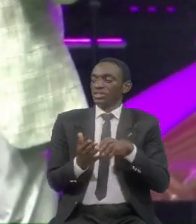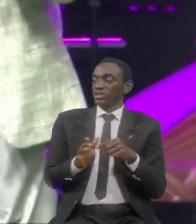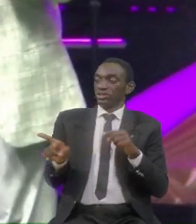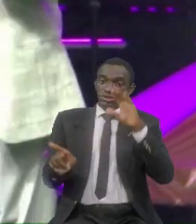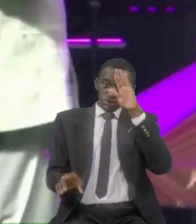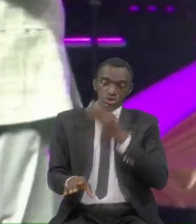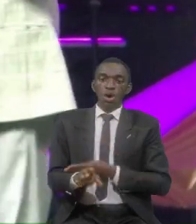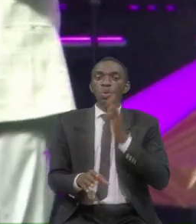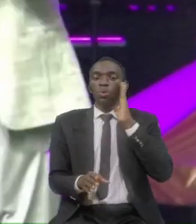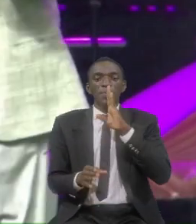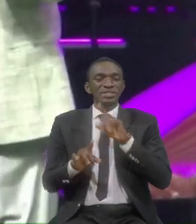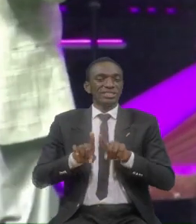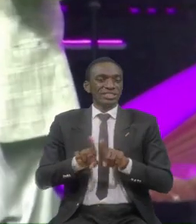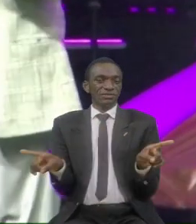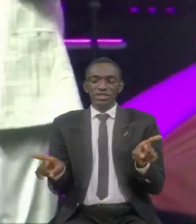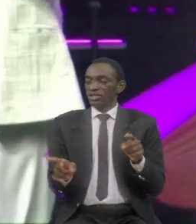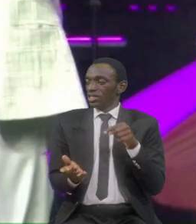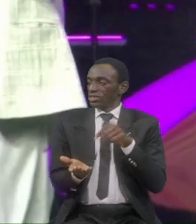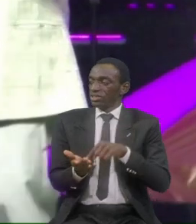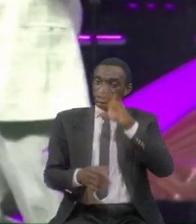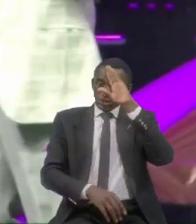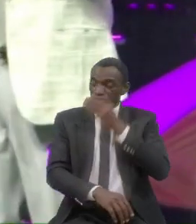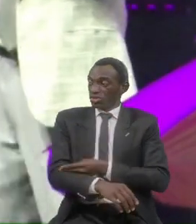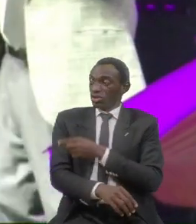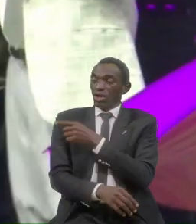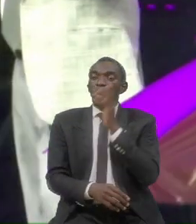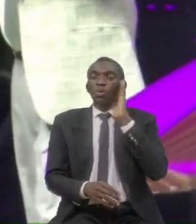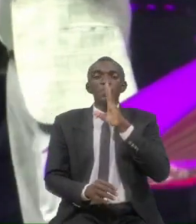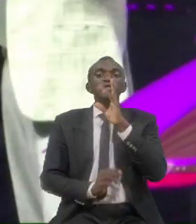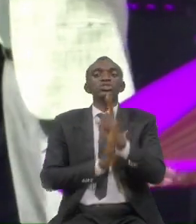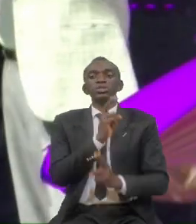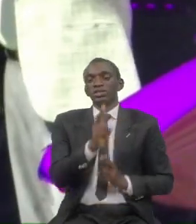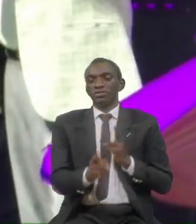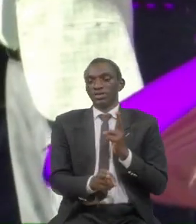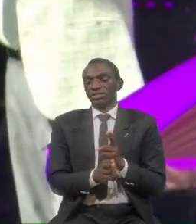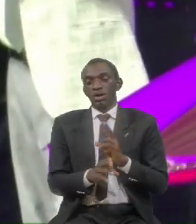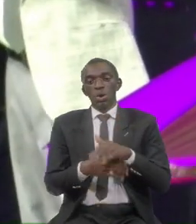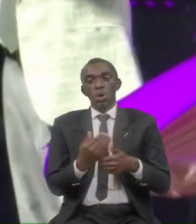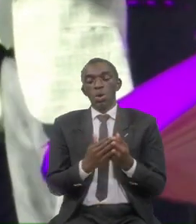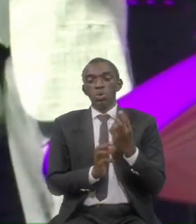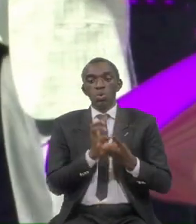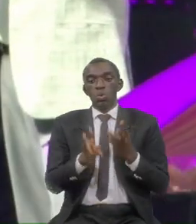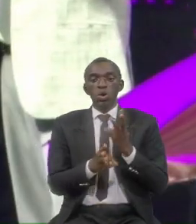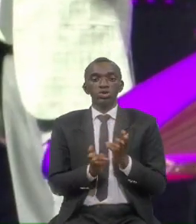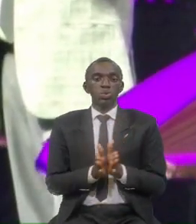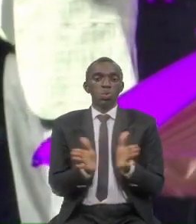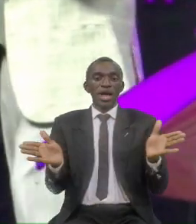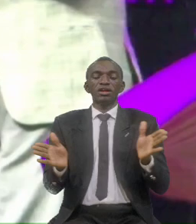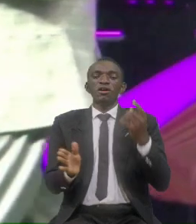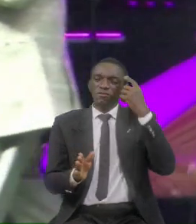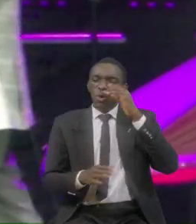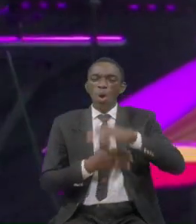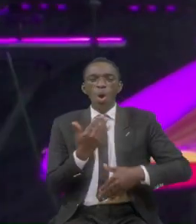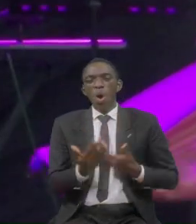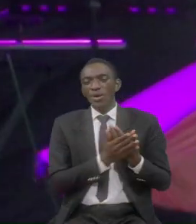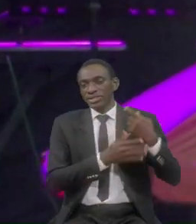universal, wala gyud sa for every generation. Para sa tibuok kalibutan og and she shall bring forth a son. Og